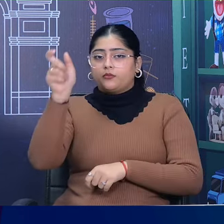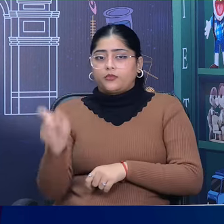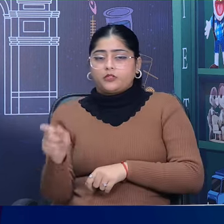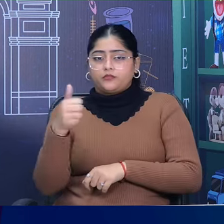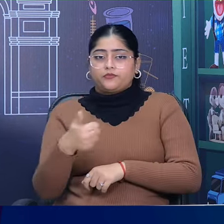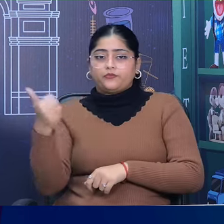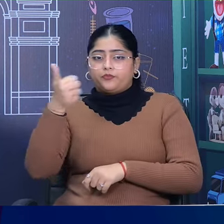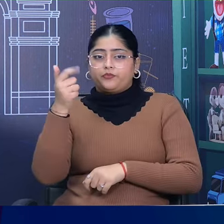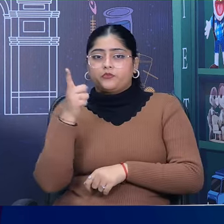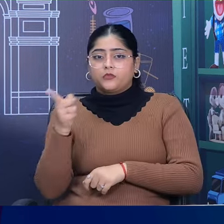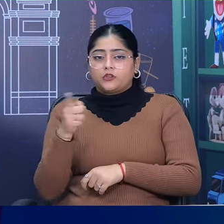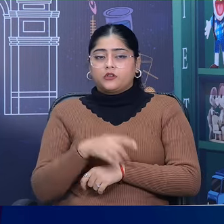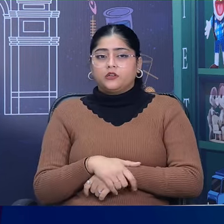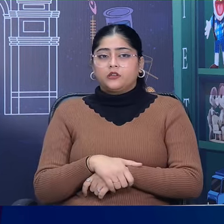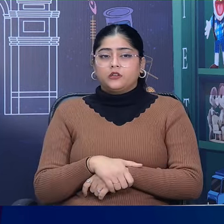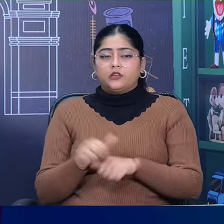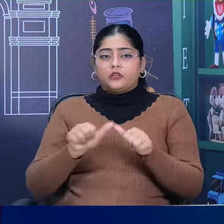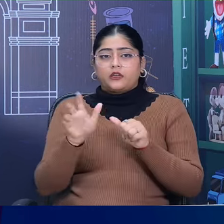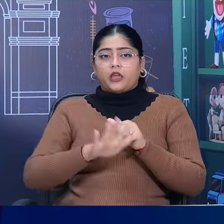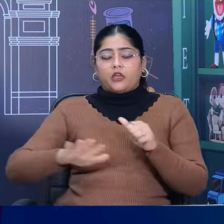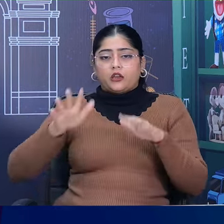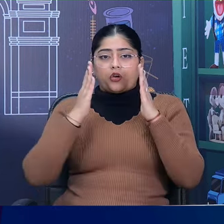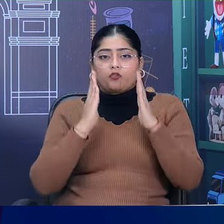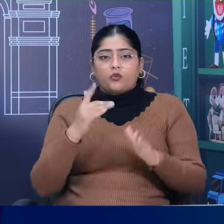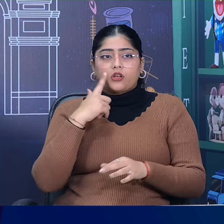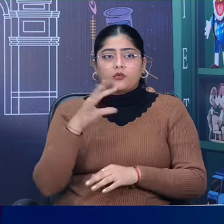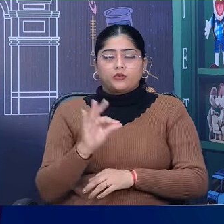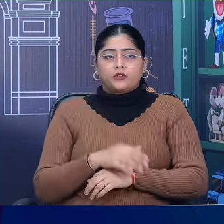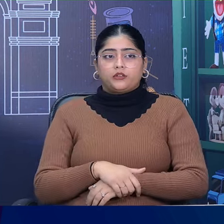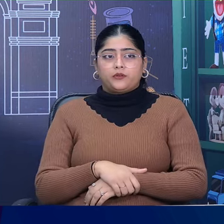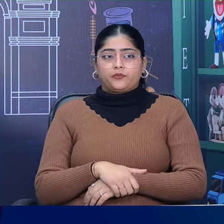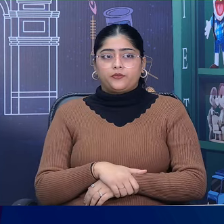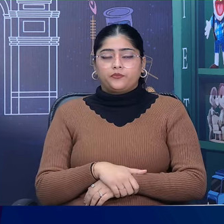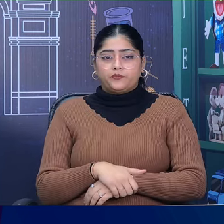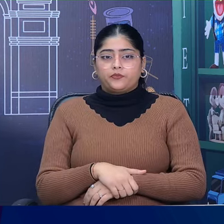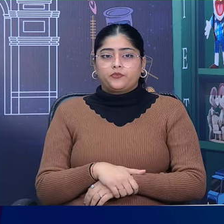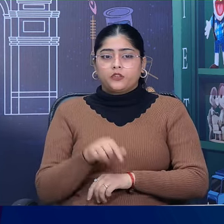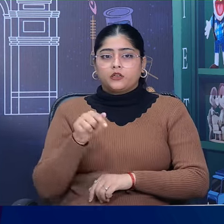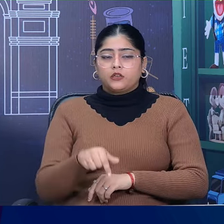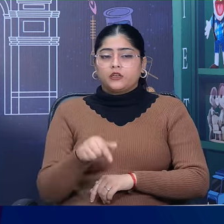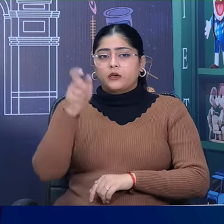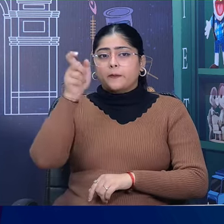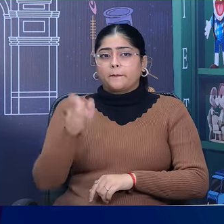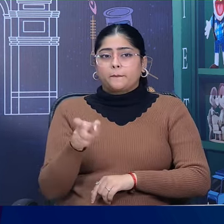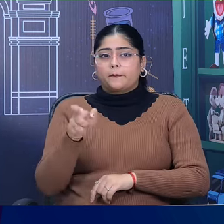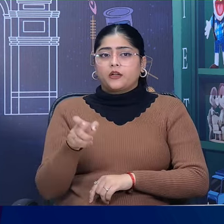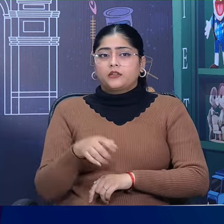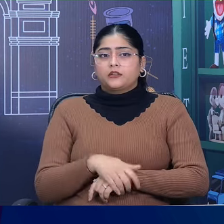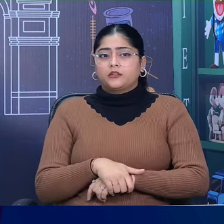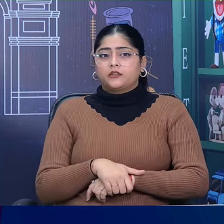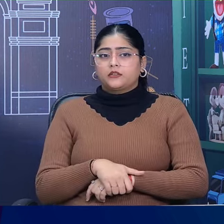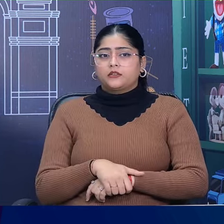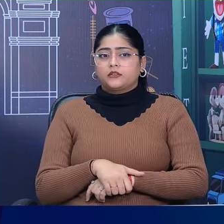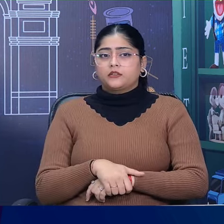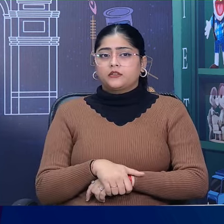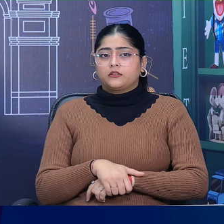एरिया है उस परे भी डिपेंडेंट होता है वर्ड के अंदर से एक व्यक्ति का चुनाव होता है वो व्यक्ति खुद को मनोनीत करता है कि भाई मैं इस